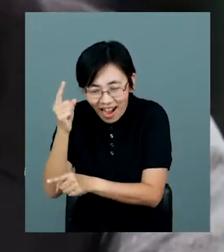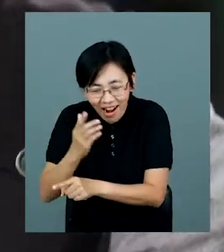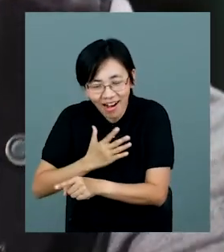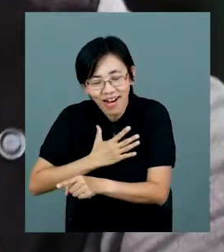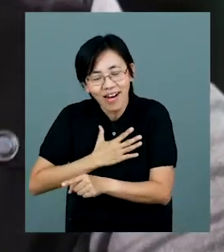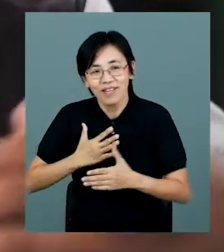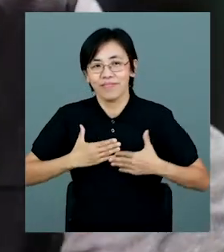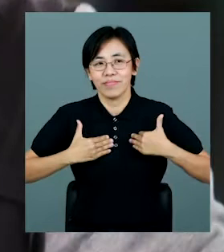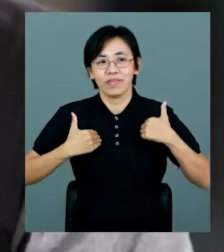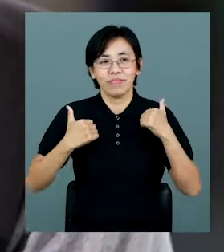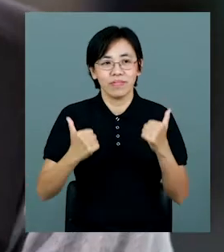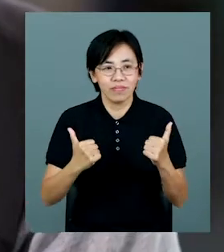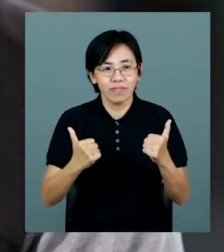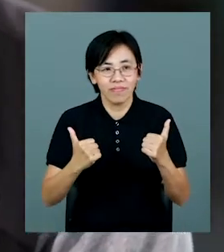า